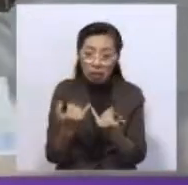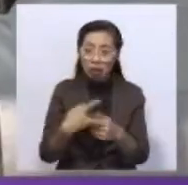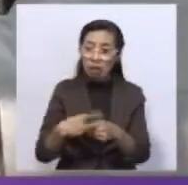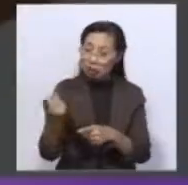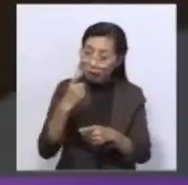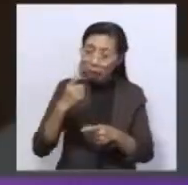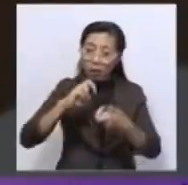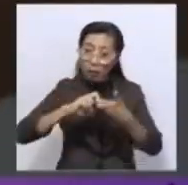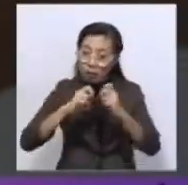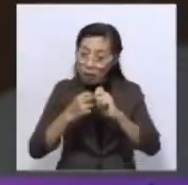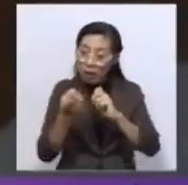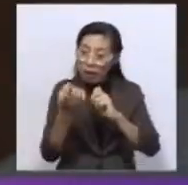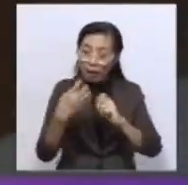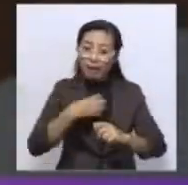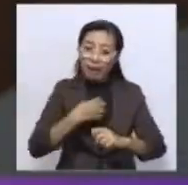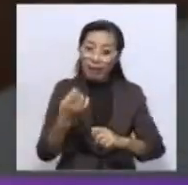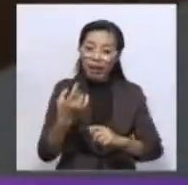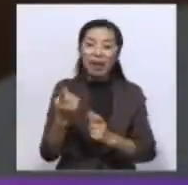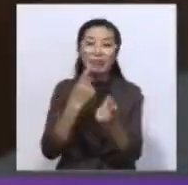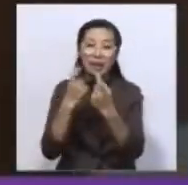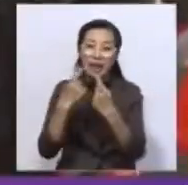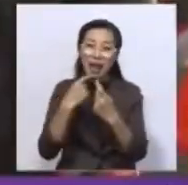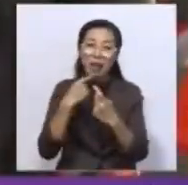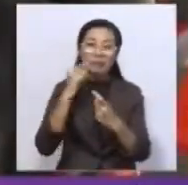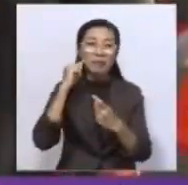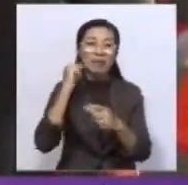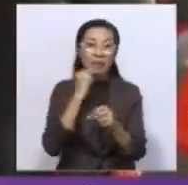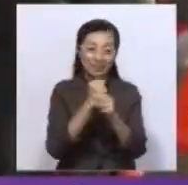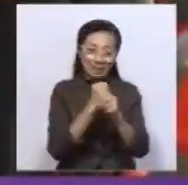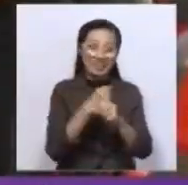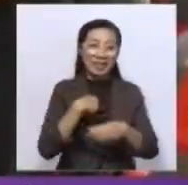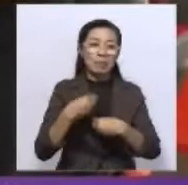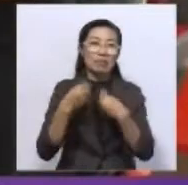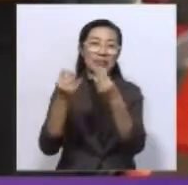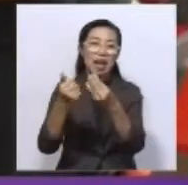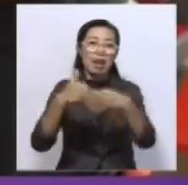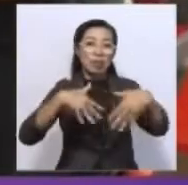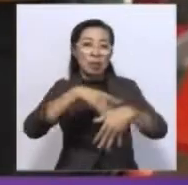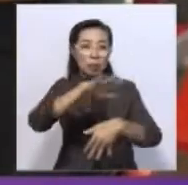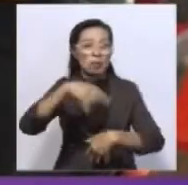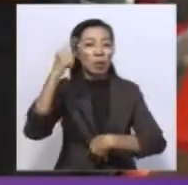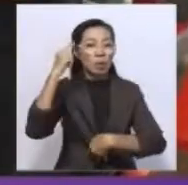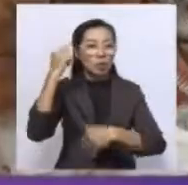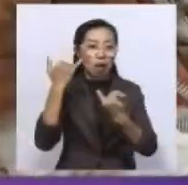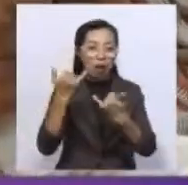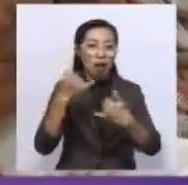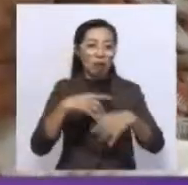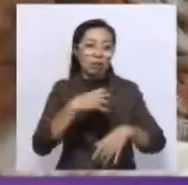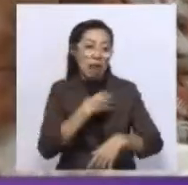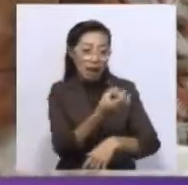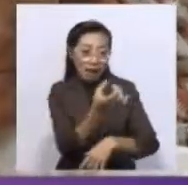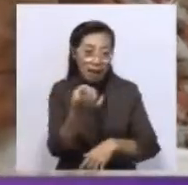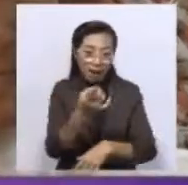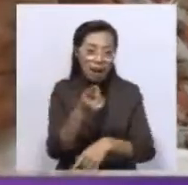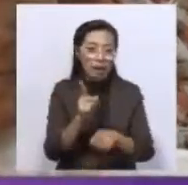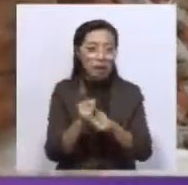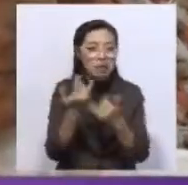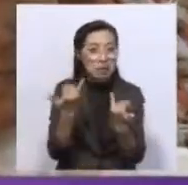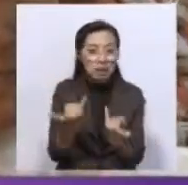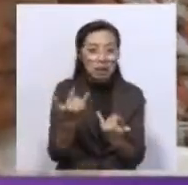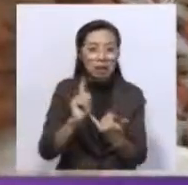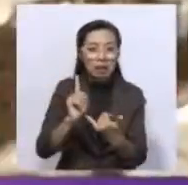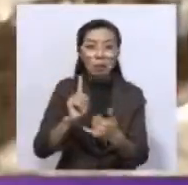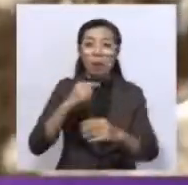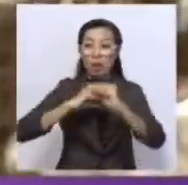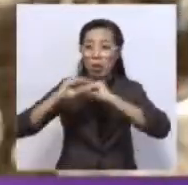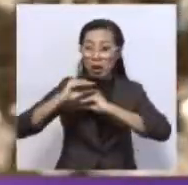เฮาต้องการหยังเป็นความต้องการของเฮาในหมู่บ้านนะคะเพราะว่าเฮาอยู่ในหมู่บ้านชุมชนเฮาสิได้ฮู้ว่าชาวบ้านเฮาต้องการหยังขาดแค้นหยังนะคะดีใจ